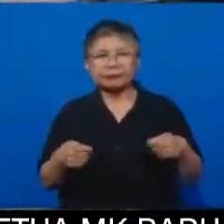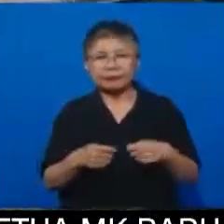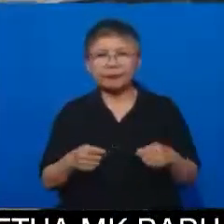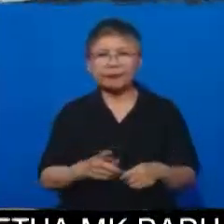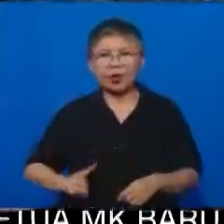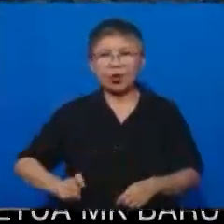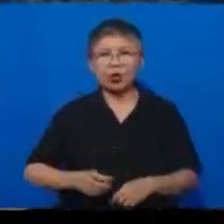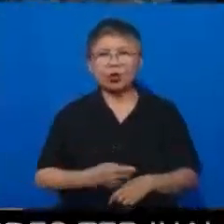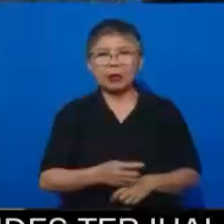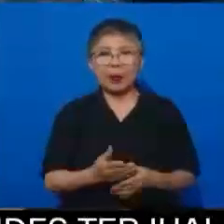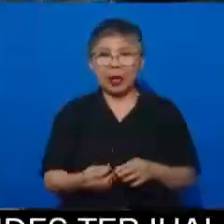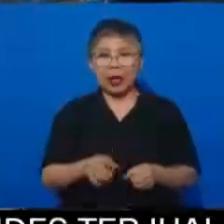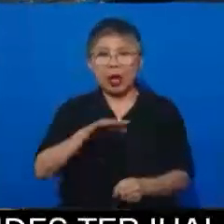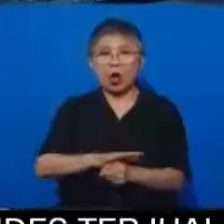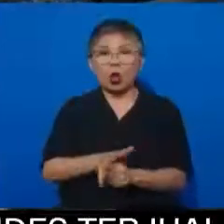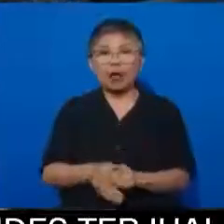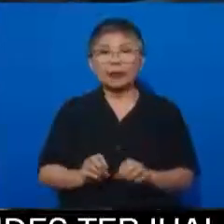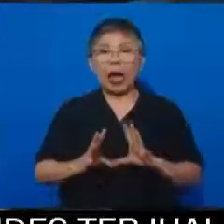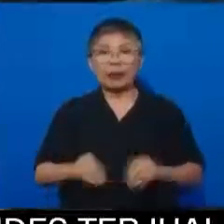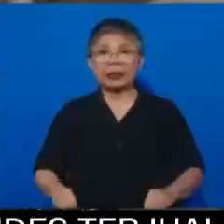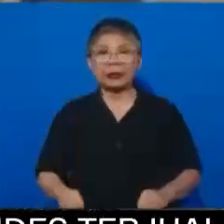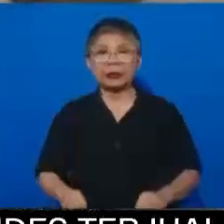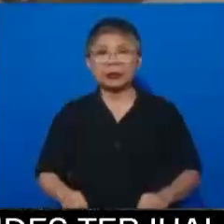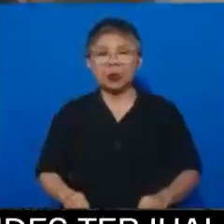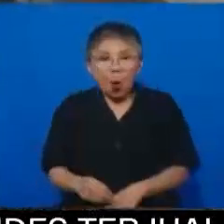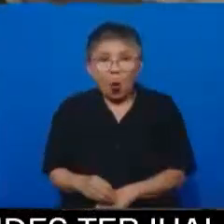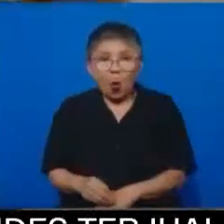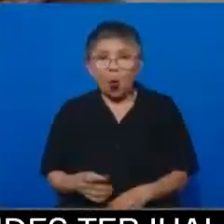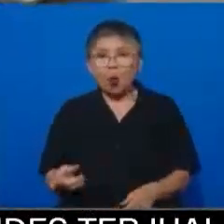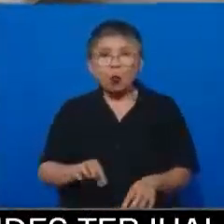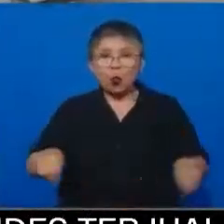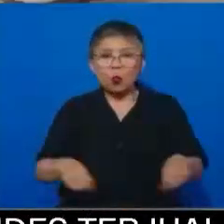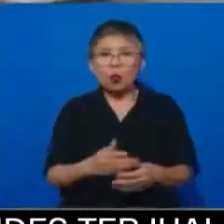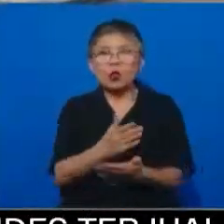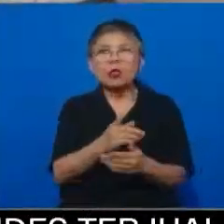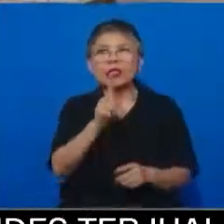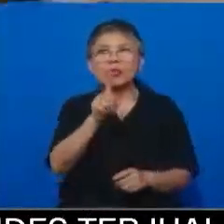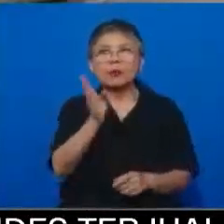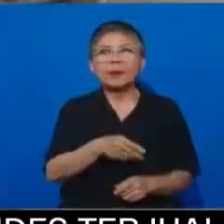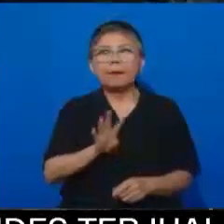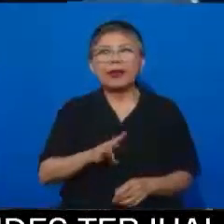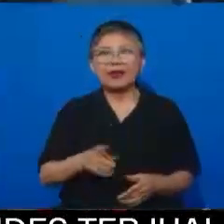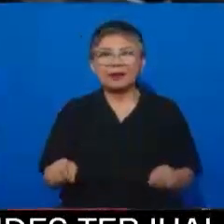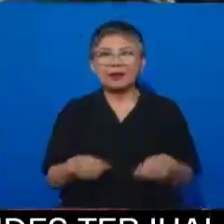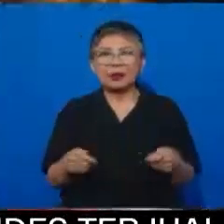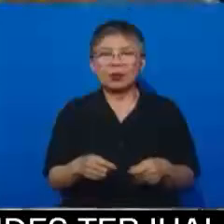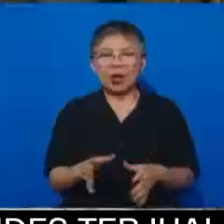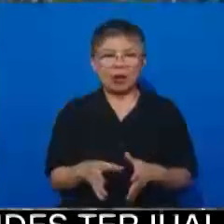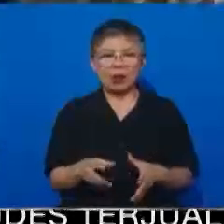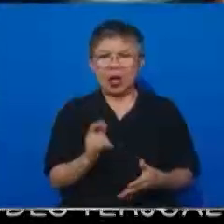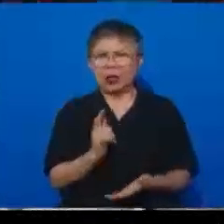belut sedang digoreng tiba-tiba kompornya kehabisan gas padahal belut masih seperempat matang akhirnya belut tadi tetap